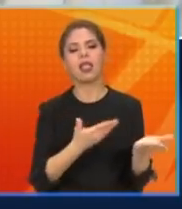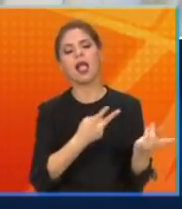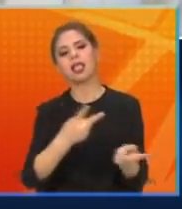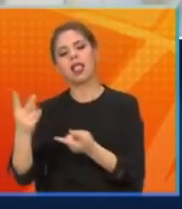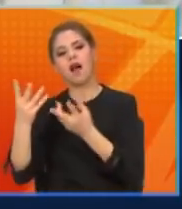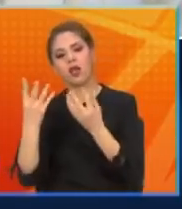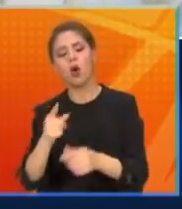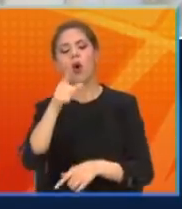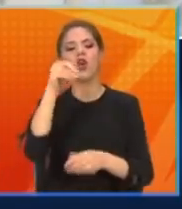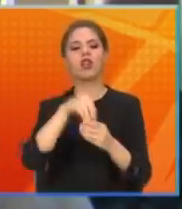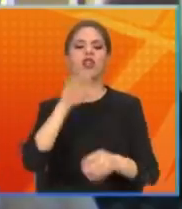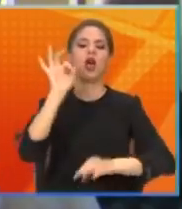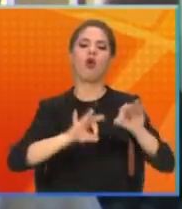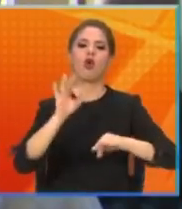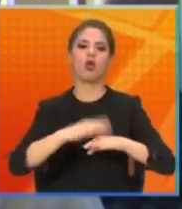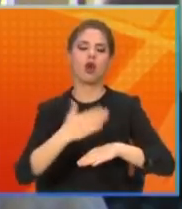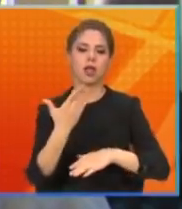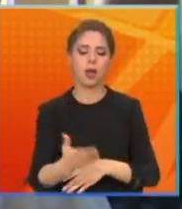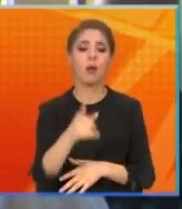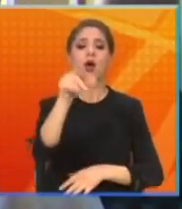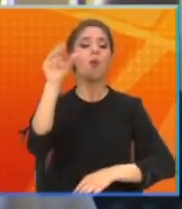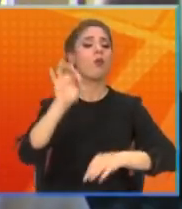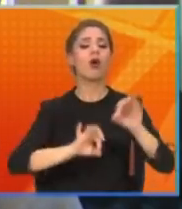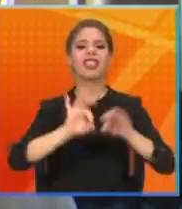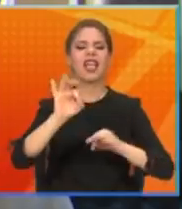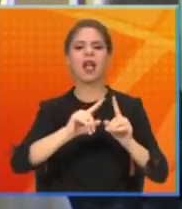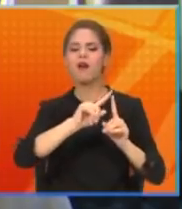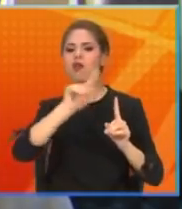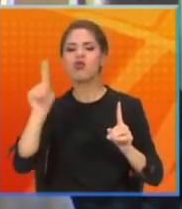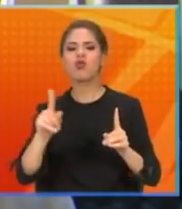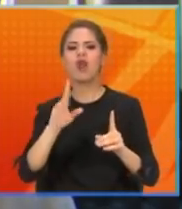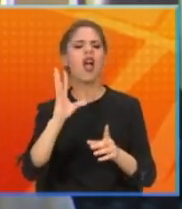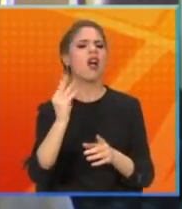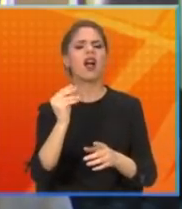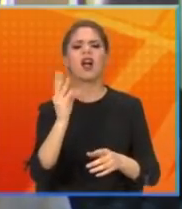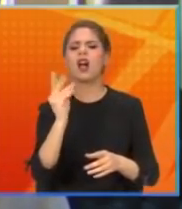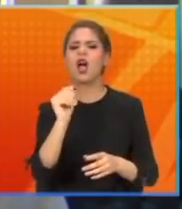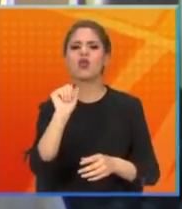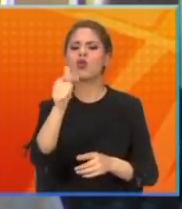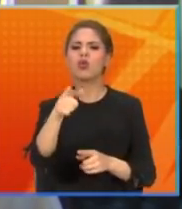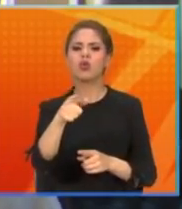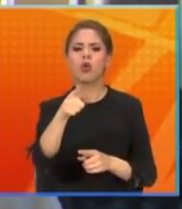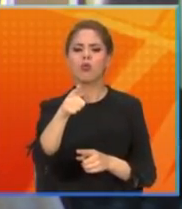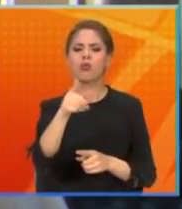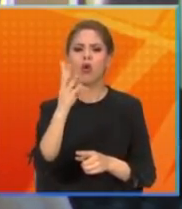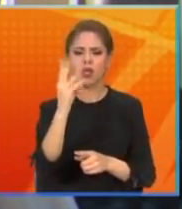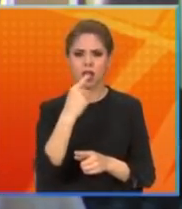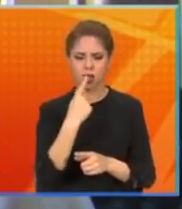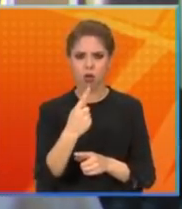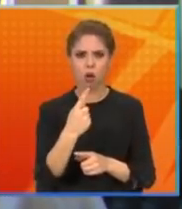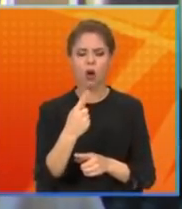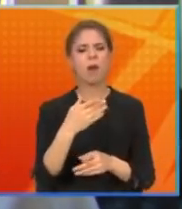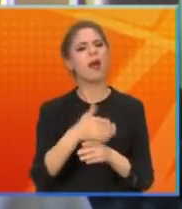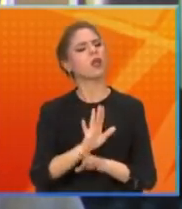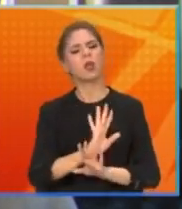edilerek orada kontroller yapılıyor. Tedavi süreci kaç gün sürüyor, böyle bir rakam verebilir miyiz? Böyle bir rakam vermek belki